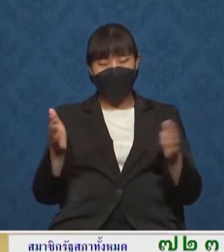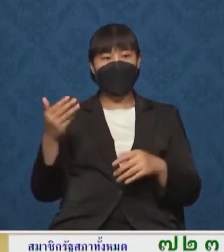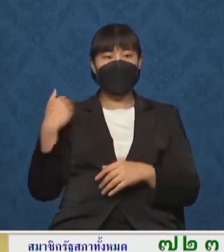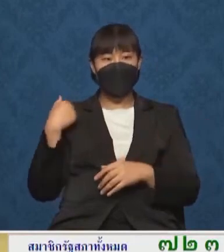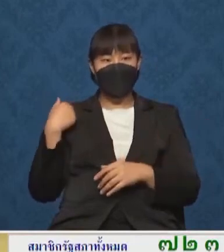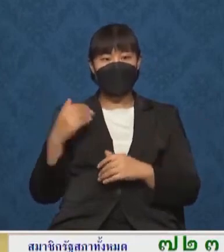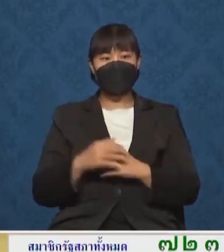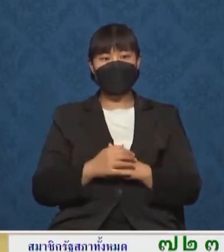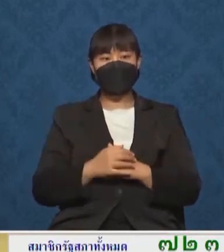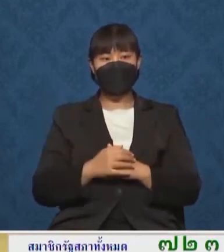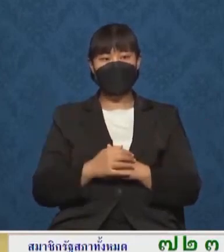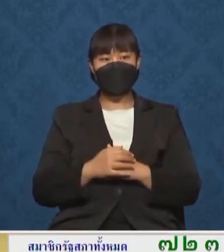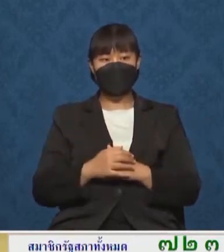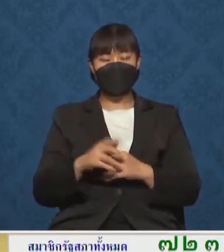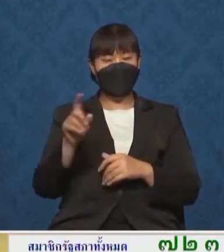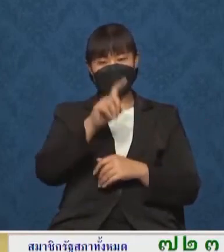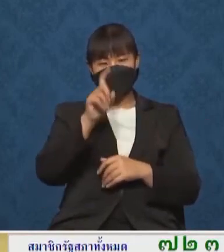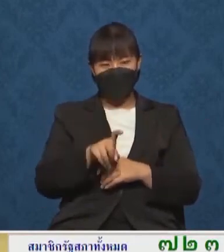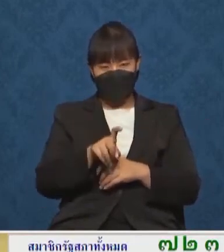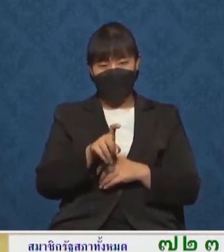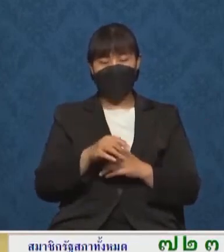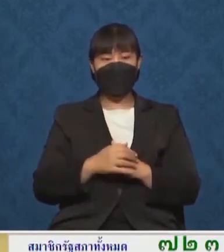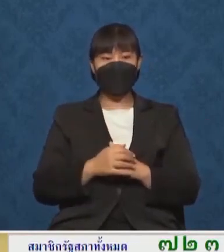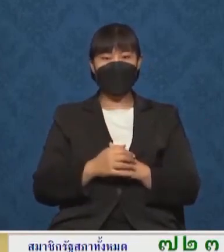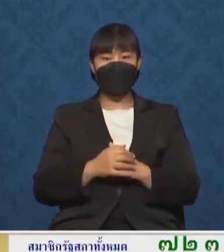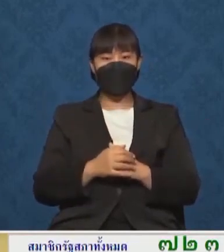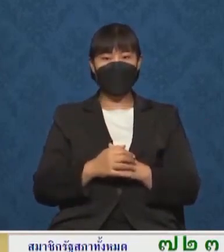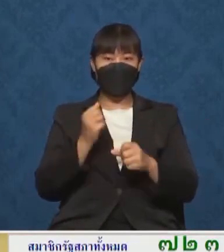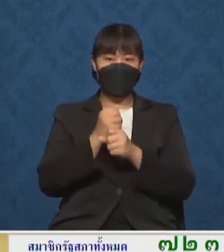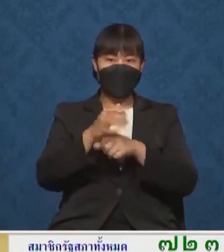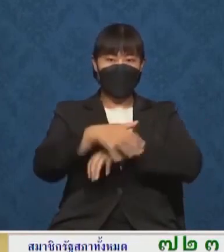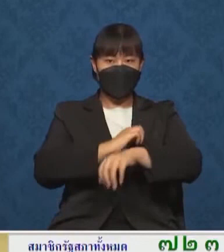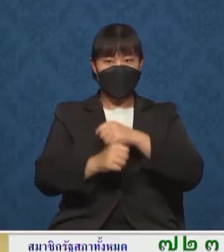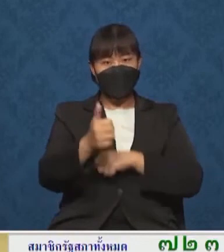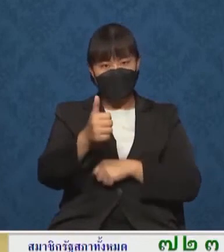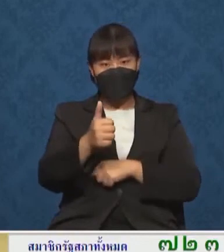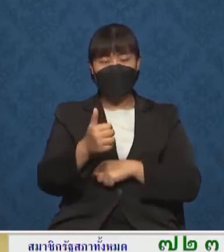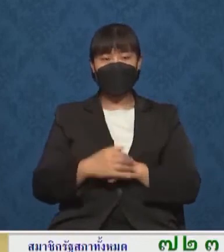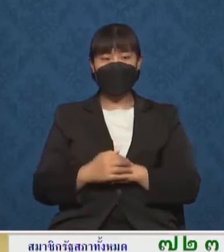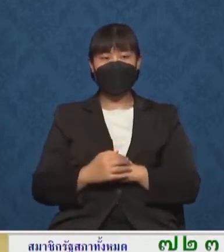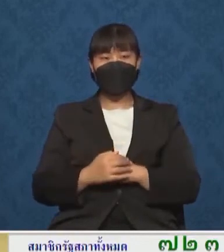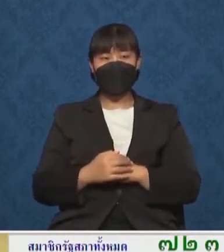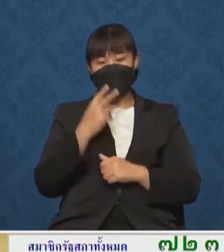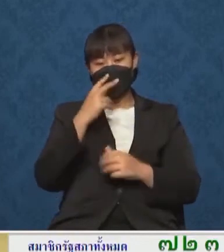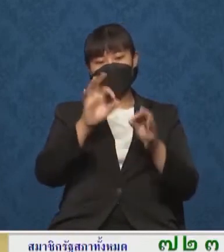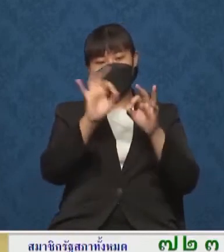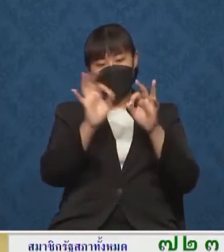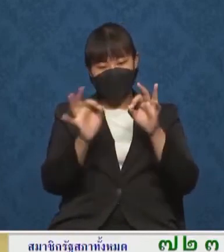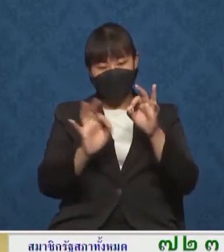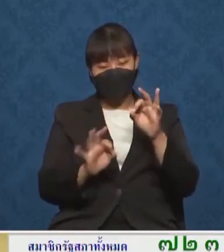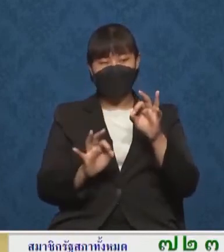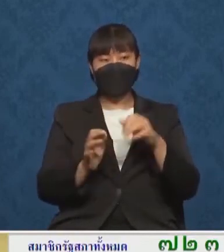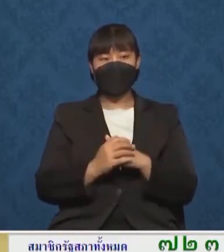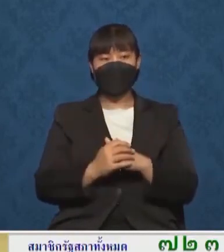างมากนะครับแล้วก็ยังมีคำถามตามมาต่อถึงความเป็นรูปธรรมนะครับถ้าท่านไปดูในเนื้อหาเนี่ยท่านจะพบว่าแผ